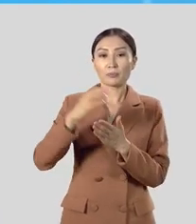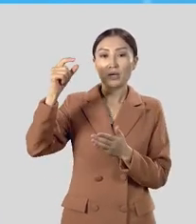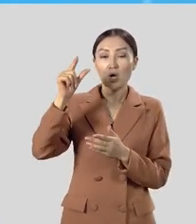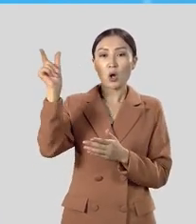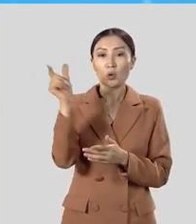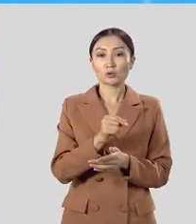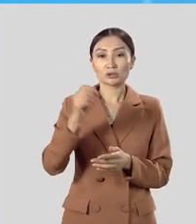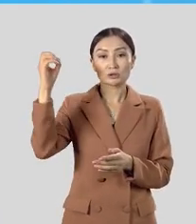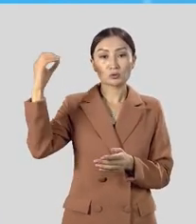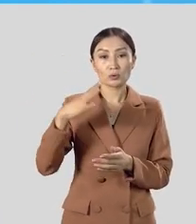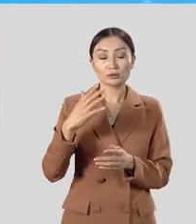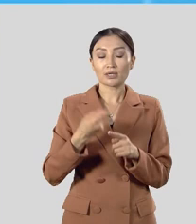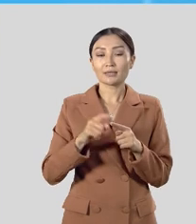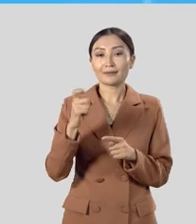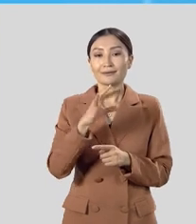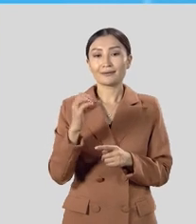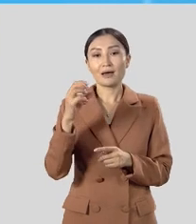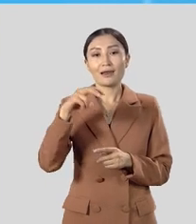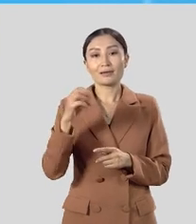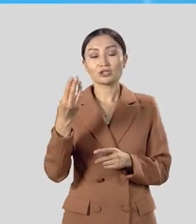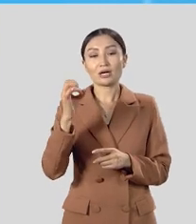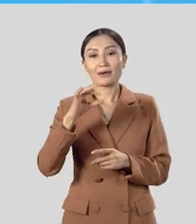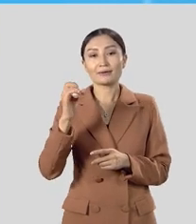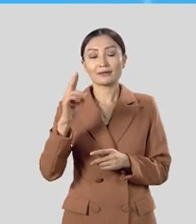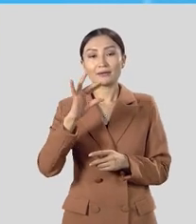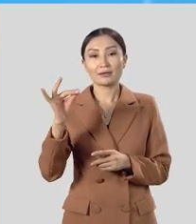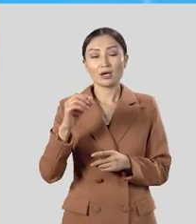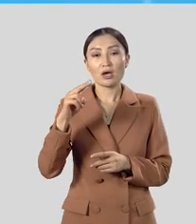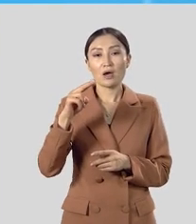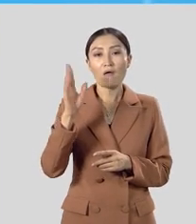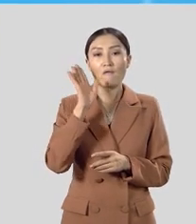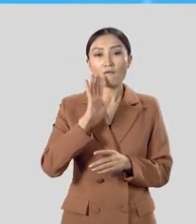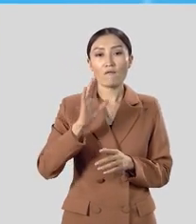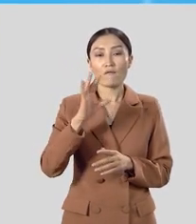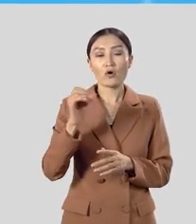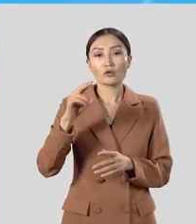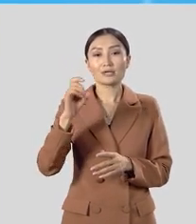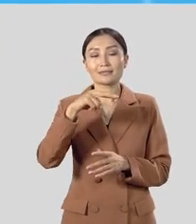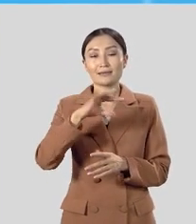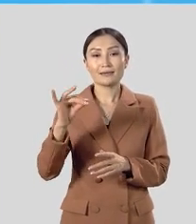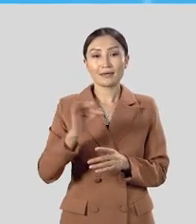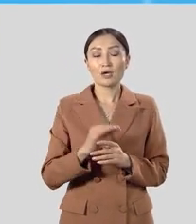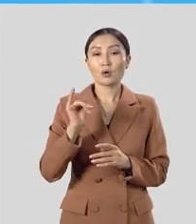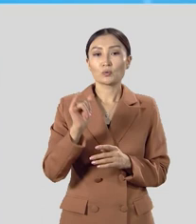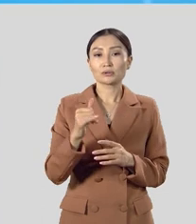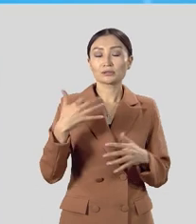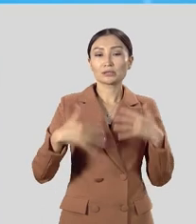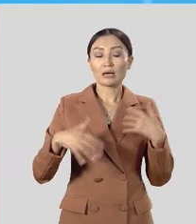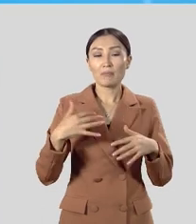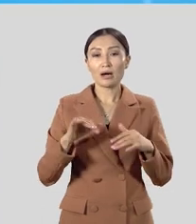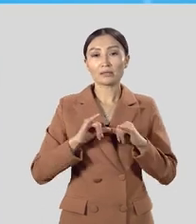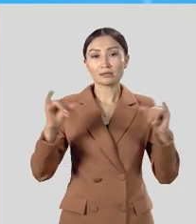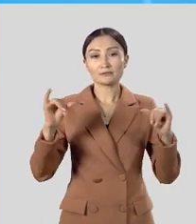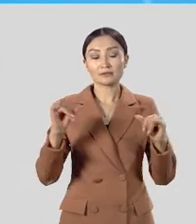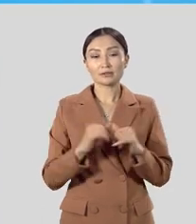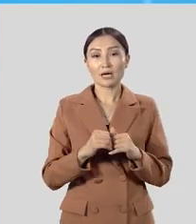солнца. Это мхи, лишайники, плауны, папоротники, водоросли. У сциофитов слабо развиты